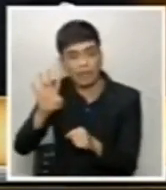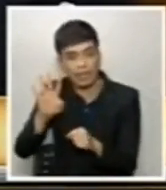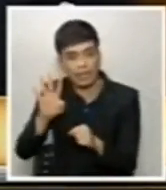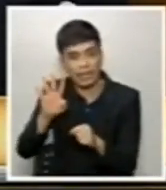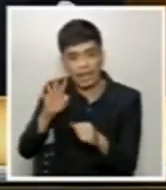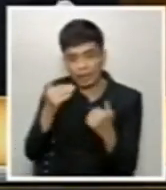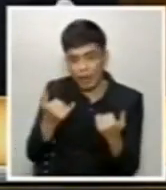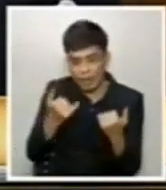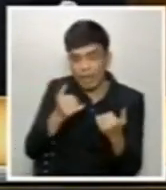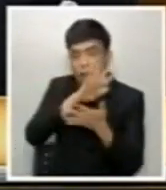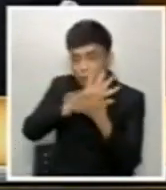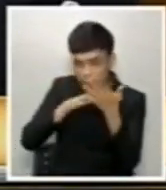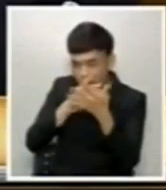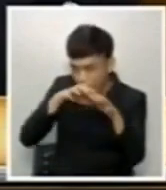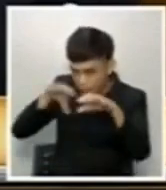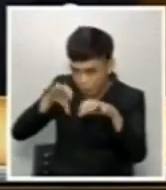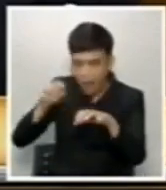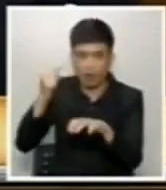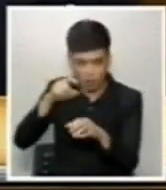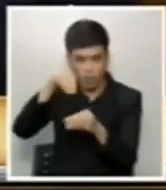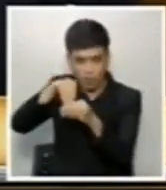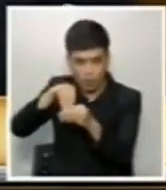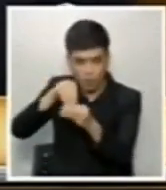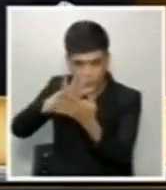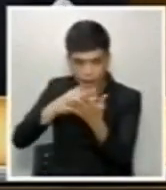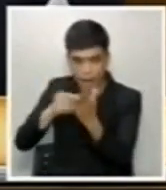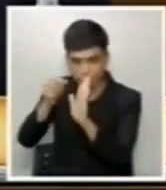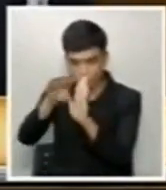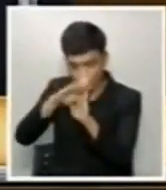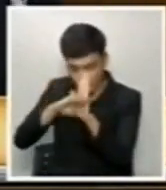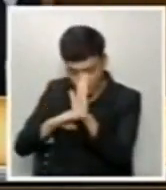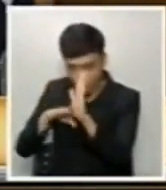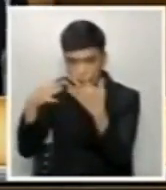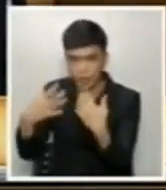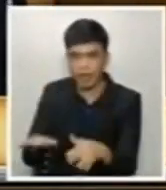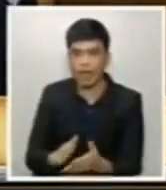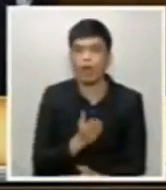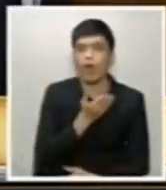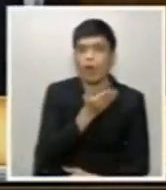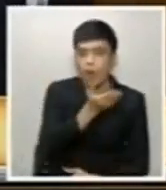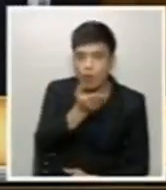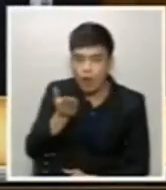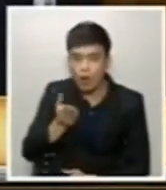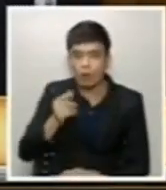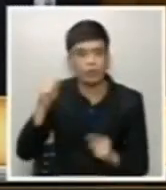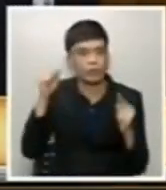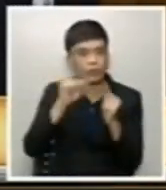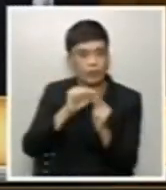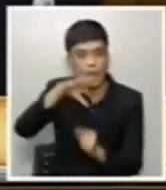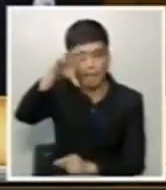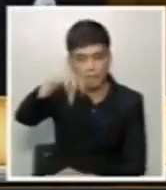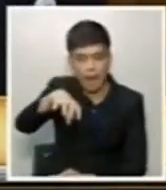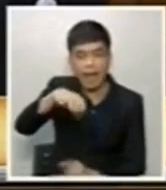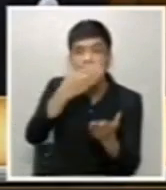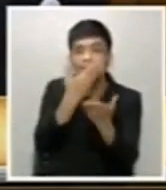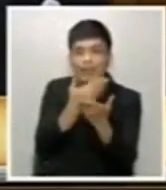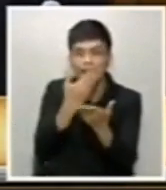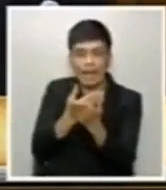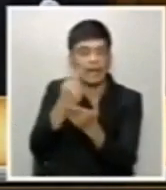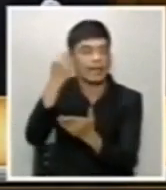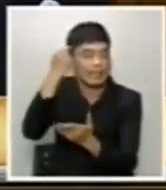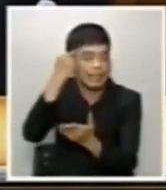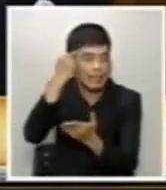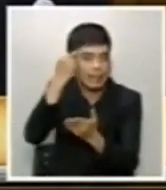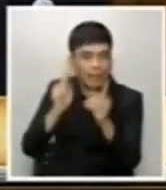ว่าการดำเนินการตรงนี้เนี่ยก็คงต้องขอความกรุณาของสำนักงบประมาณนะครับในการพิจารณางบประมา